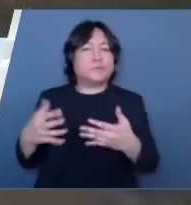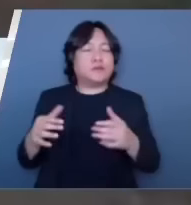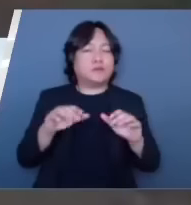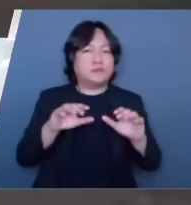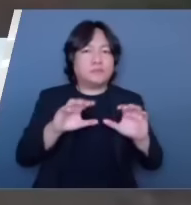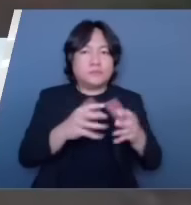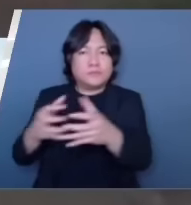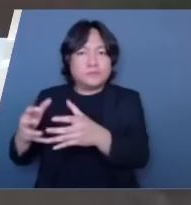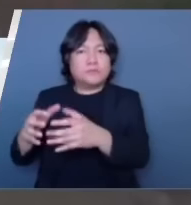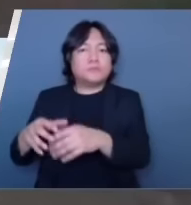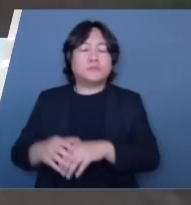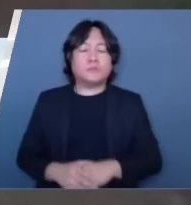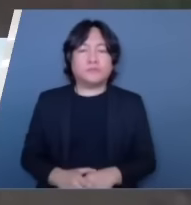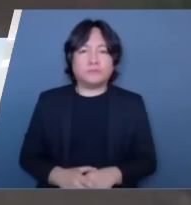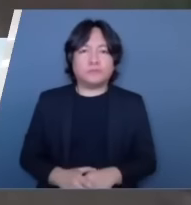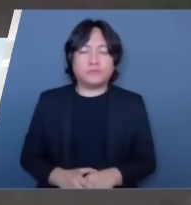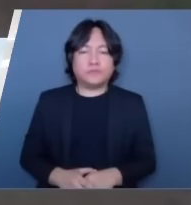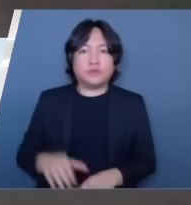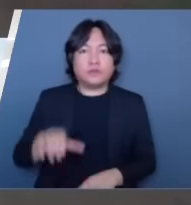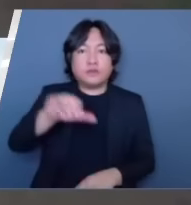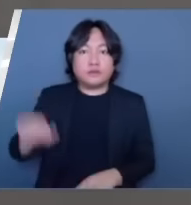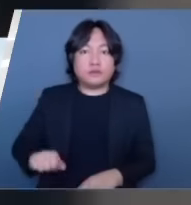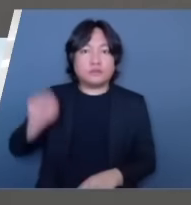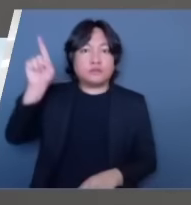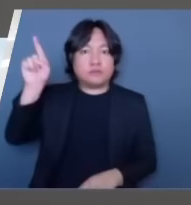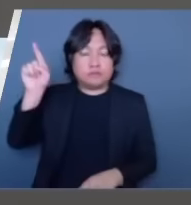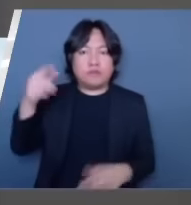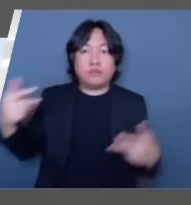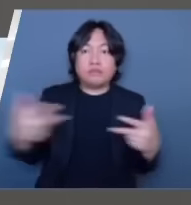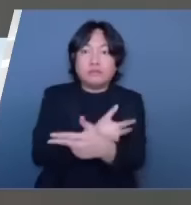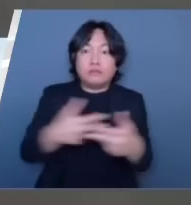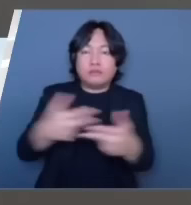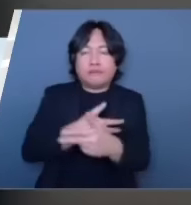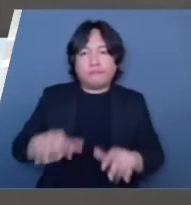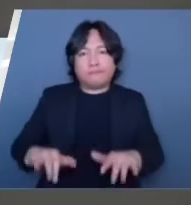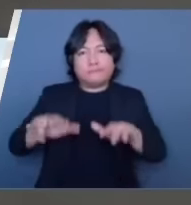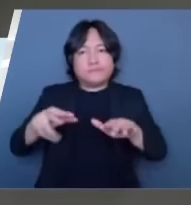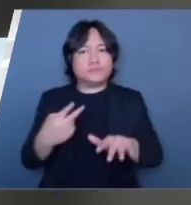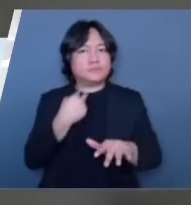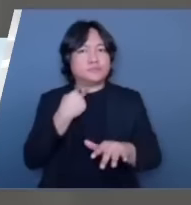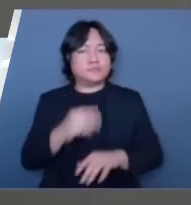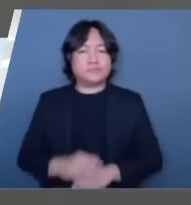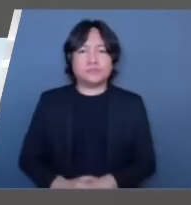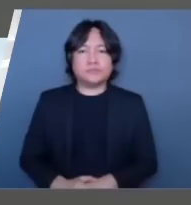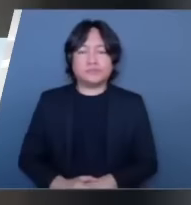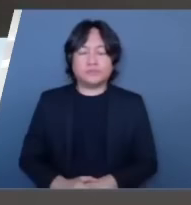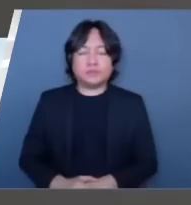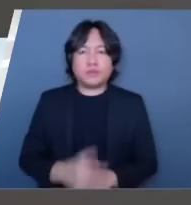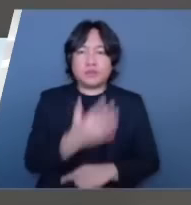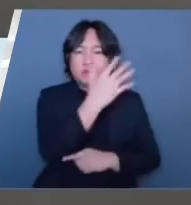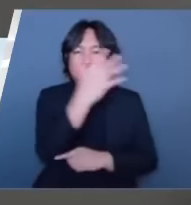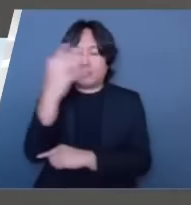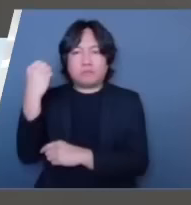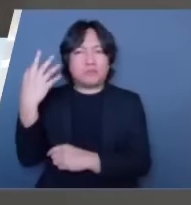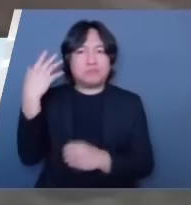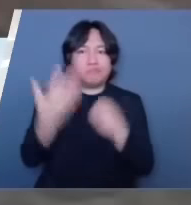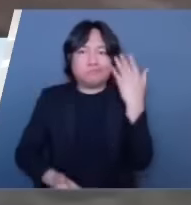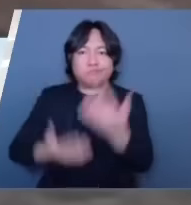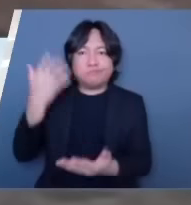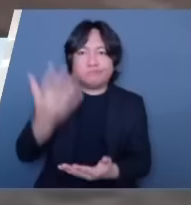sa Bagao, Cagayan, kaya marami ang hindi madaanan. Nagtumbahan naman ang mga puno sa ilang kalsada sa Saguday,